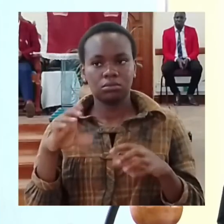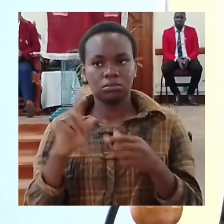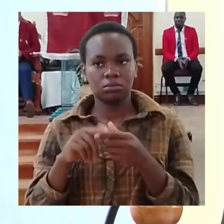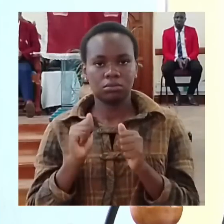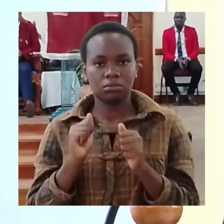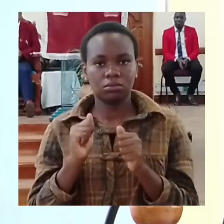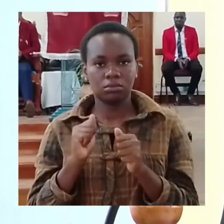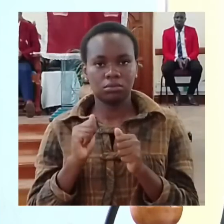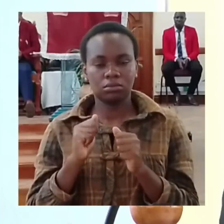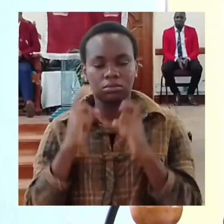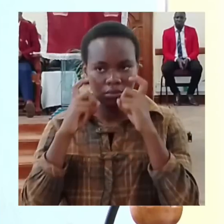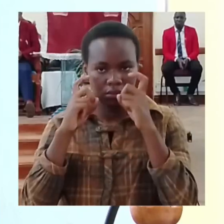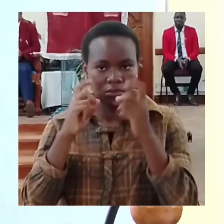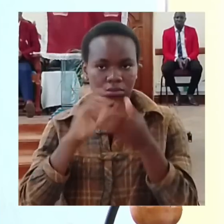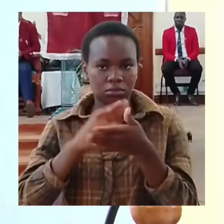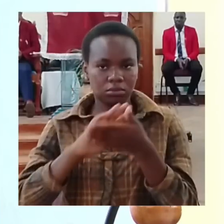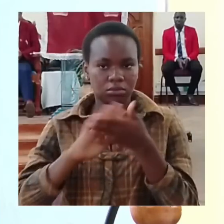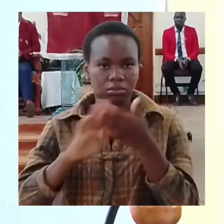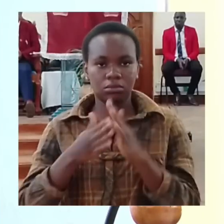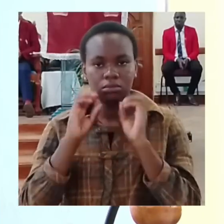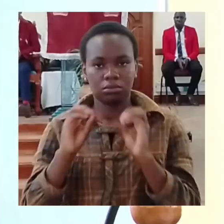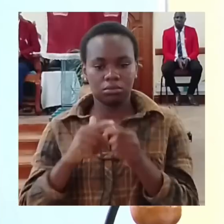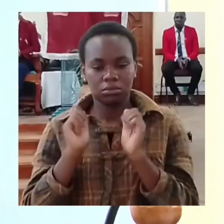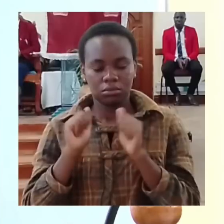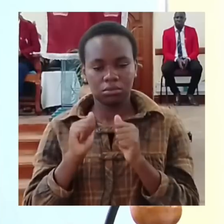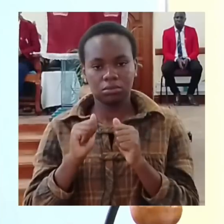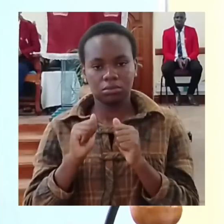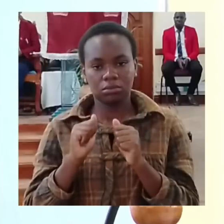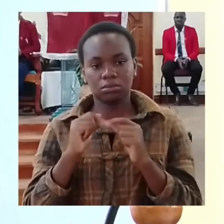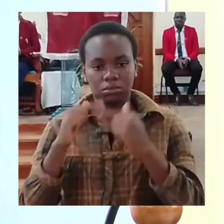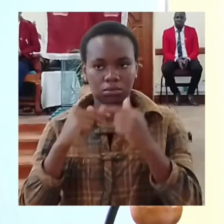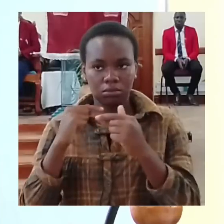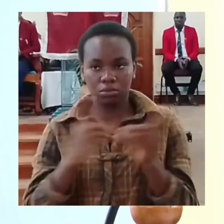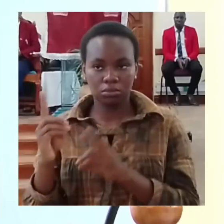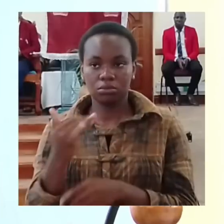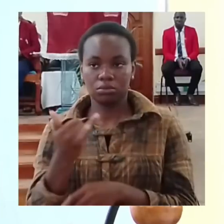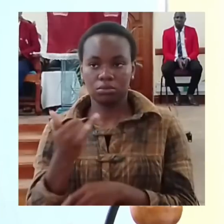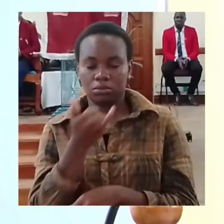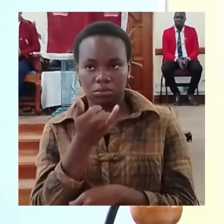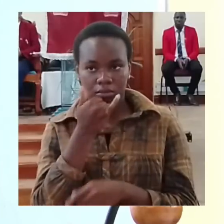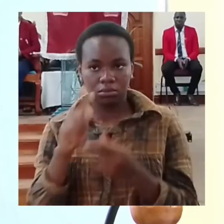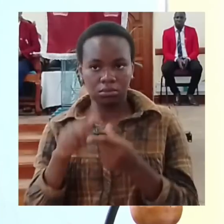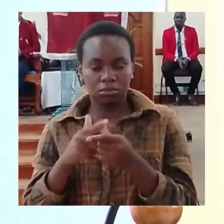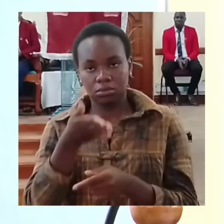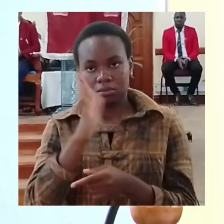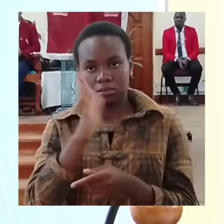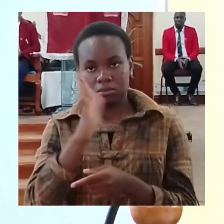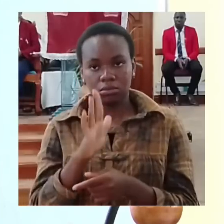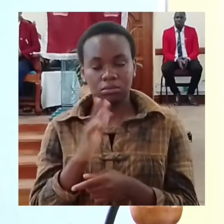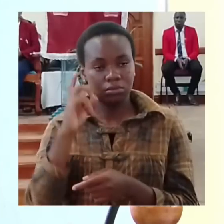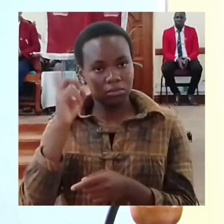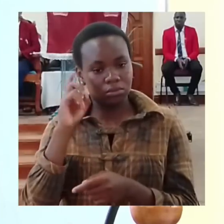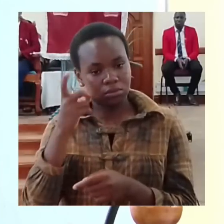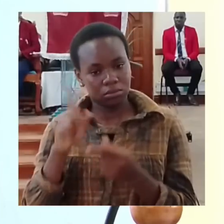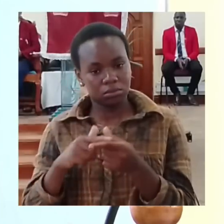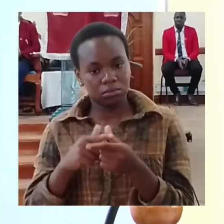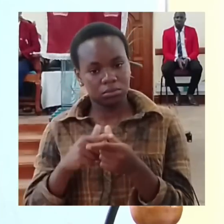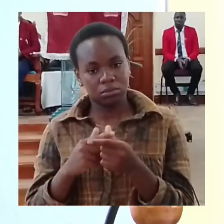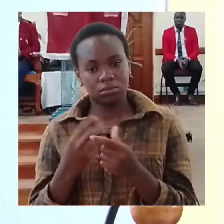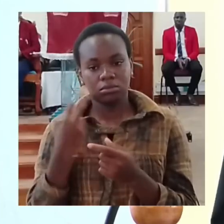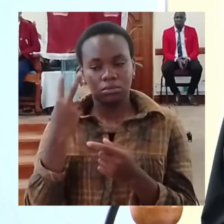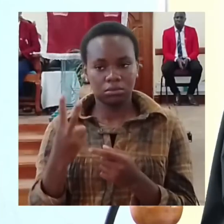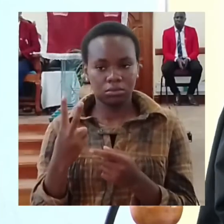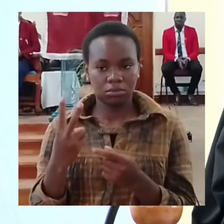nderirire mehia make, athire ona mbere na gwĩka ũũru. Rĩa mbere akerwo Ngai nĩ akũregete na Daudi nĩ amũrĩtwo, rĩa